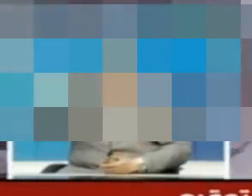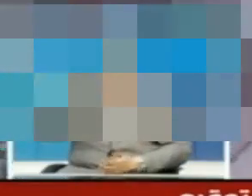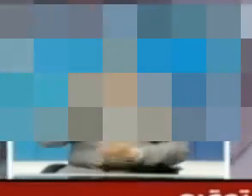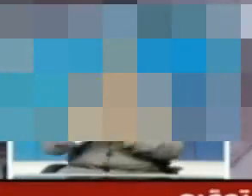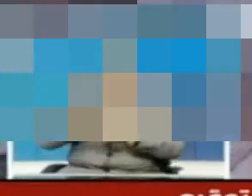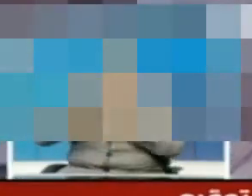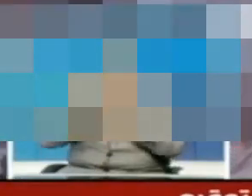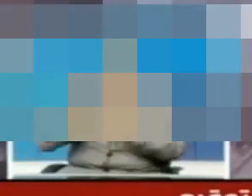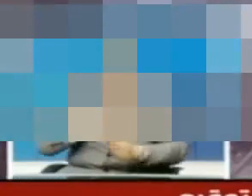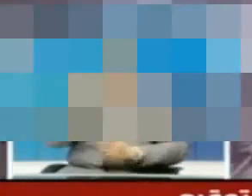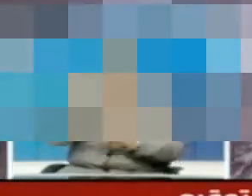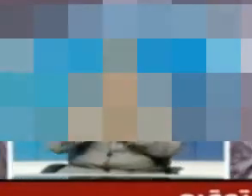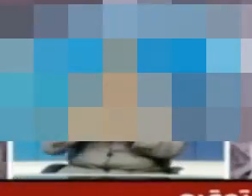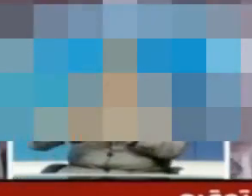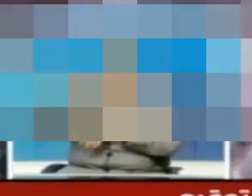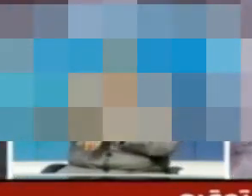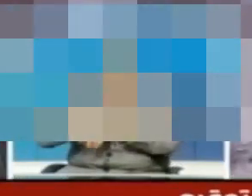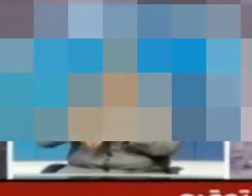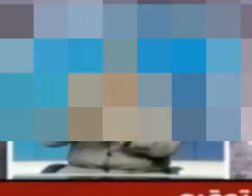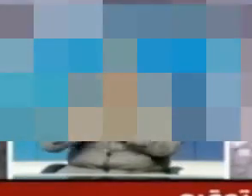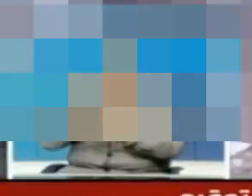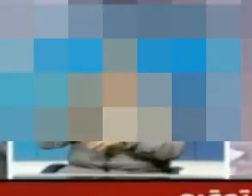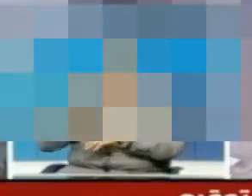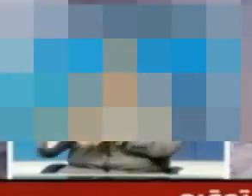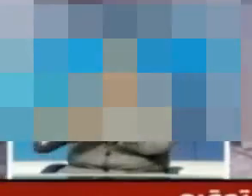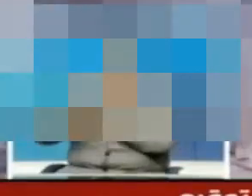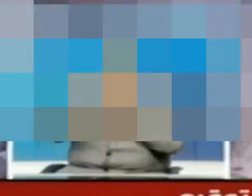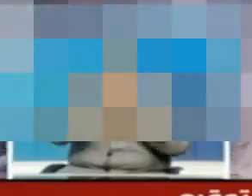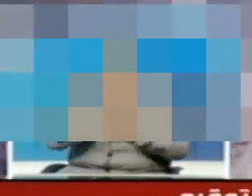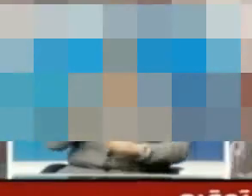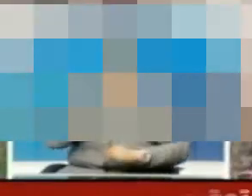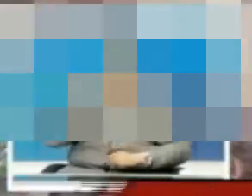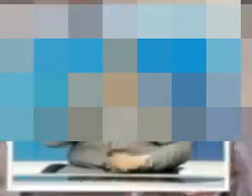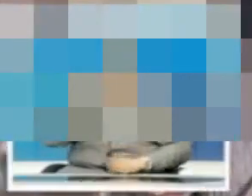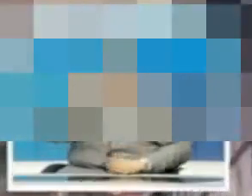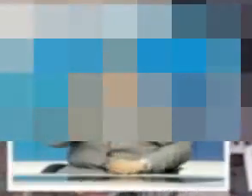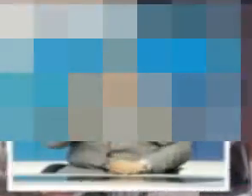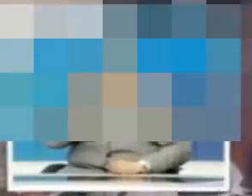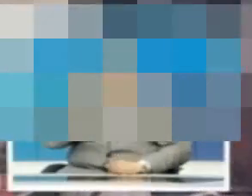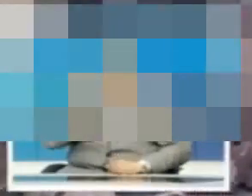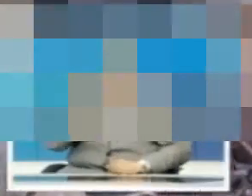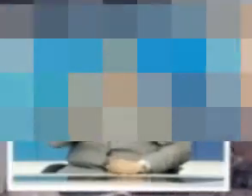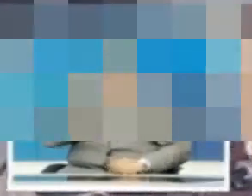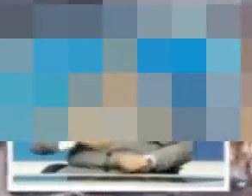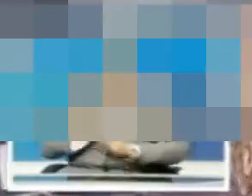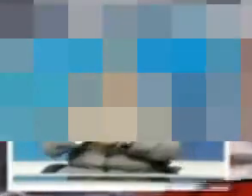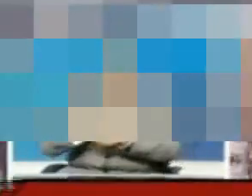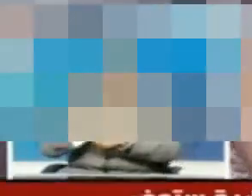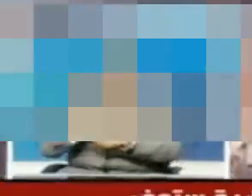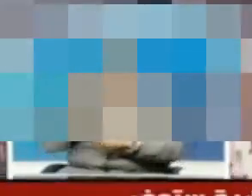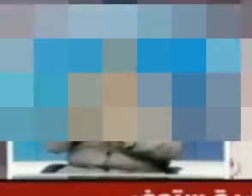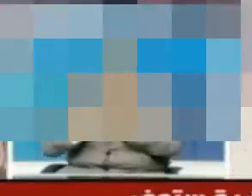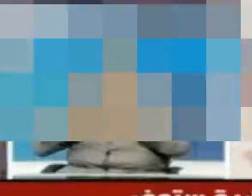ومنها المفوضية السامية لشؤون اللاجئين واليونيسيف وبرنامج الأغذية العالمي ومنظمة